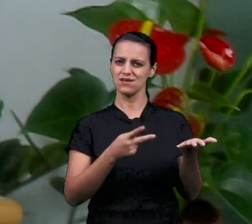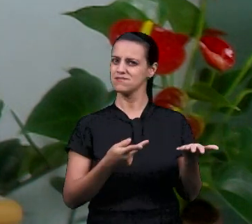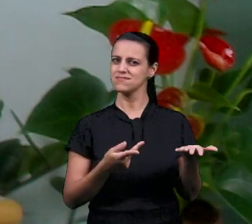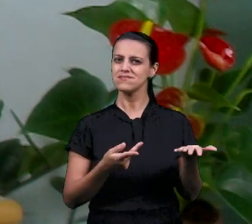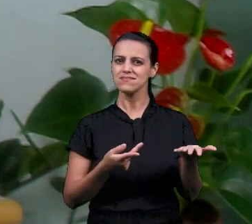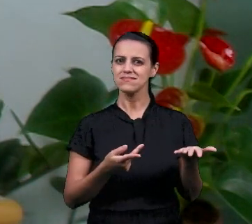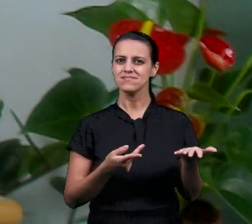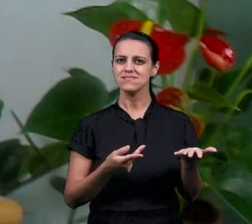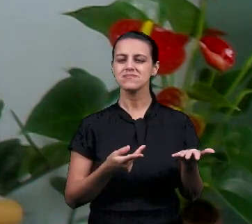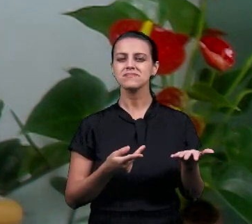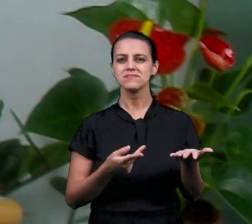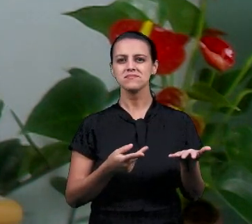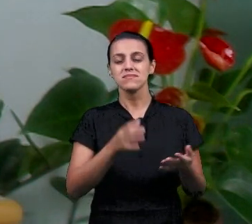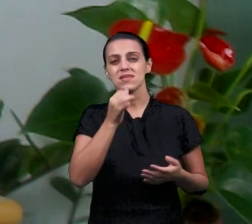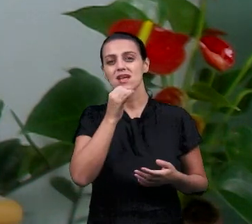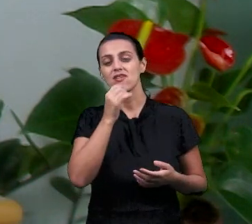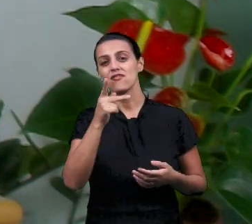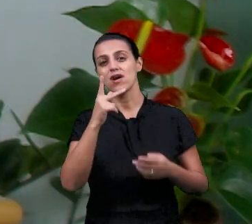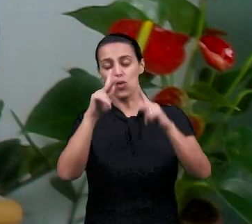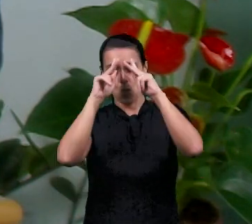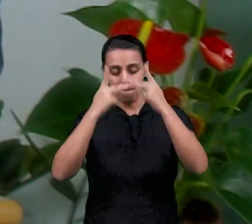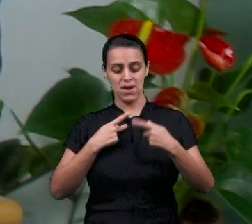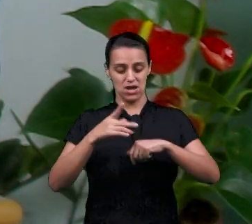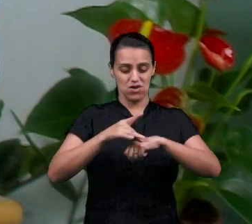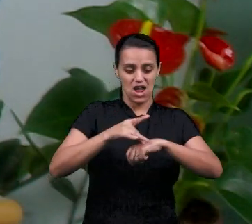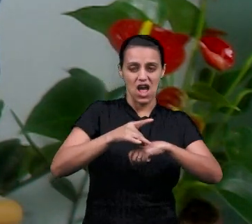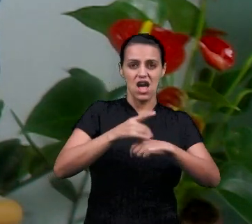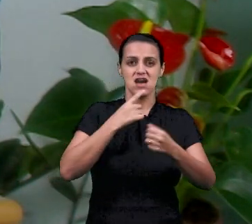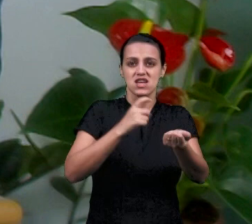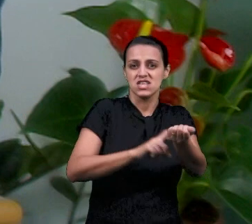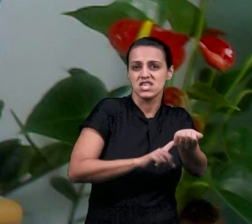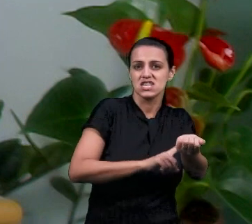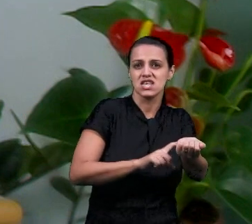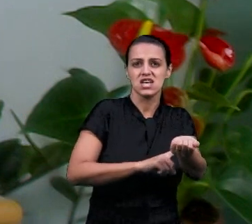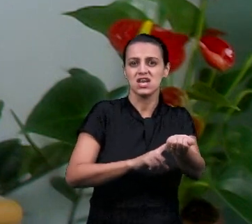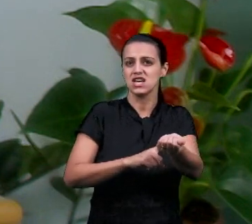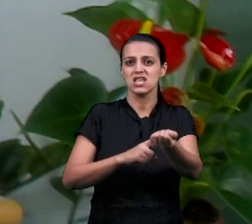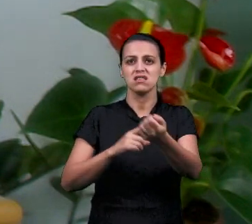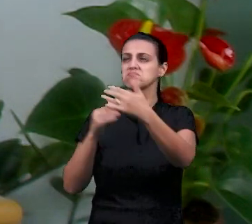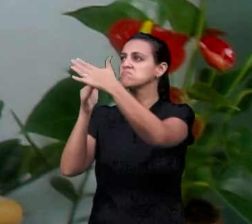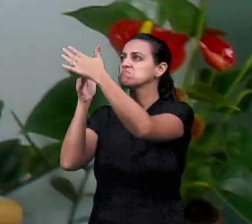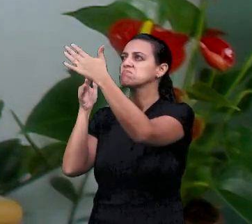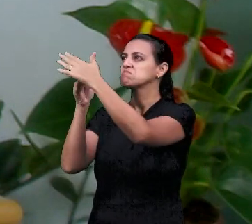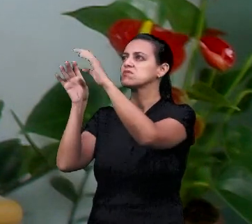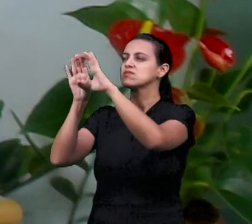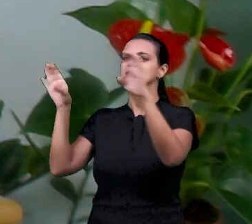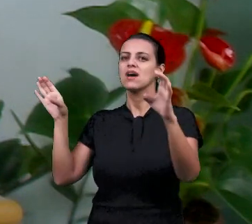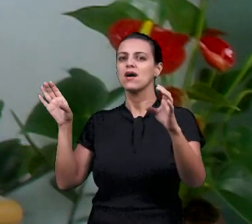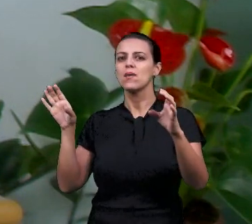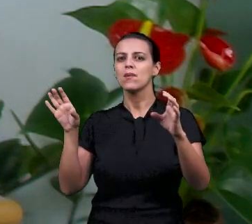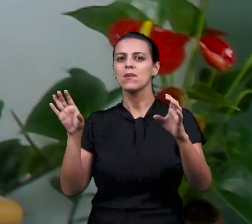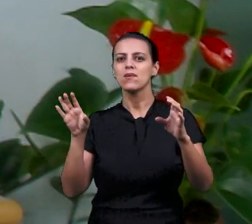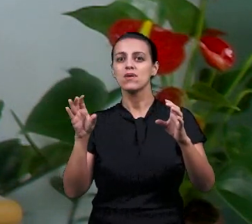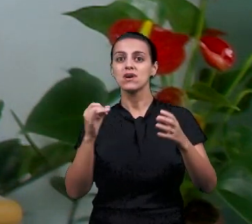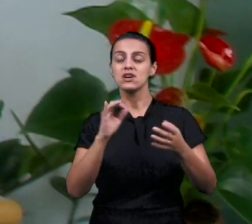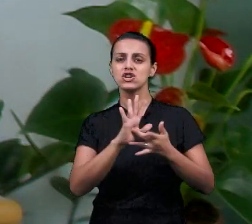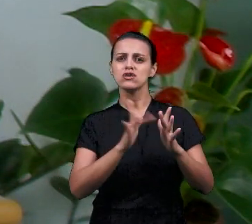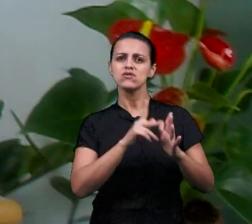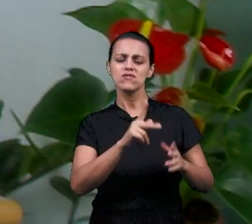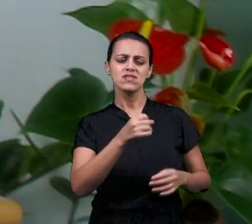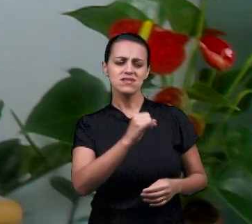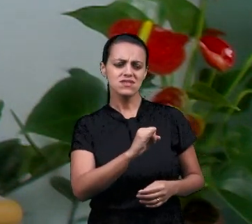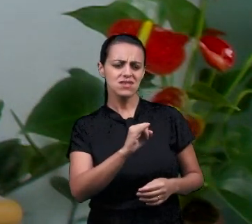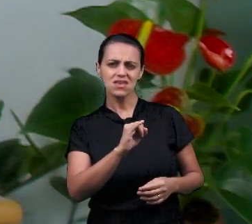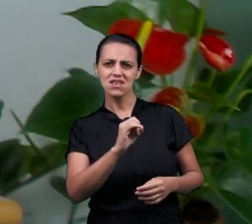la chair et le sang n'herderont pas le royaume de Dieu. Et Jésus a dit, celui qui ne mange pas ma chair et ne boit pas de mon